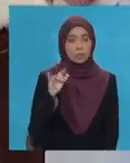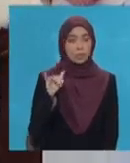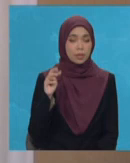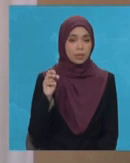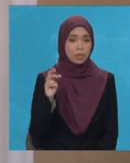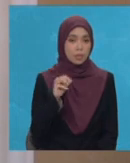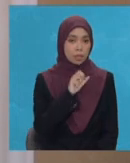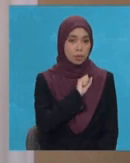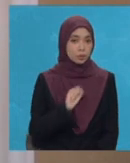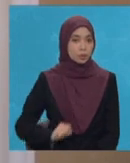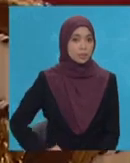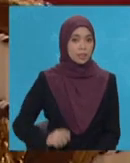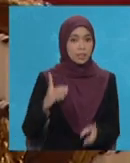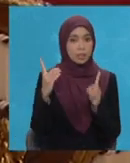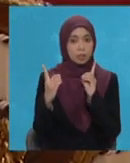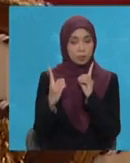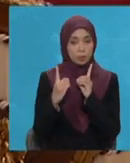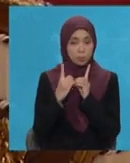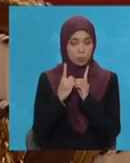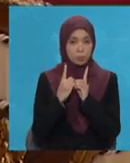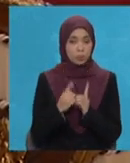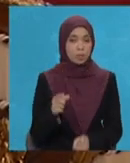menerima menghadap hijrah